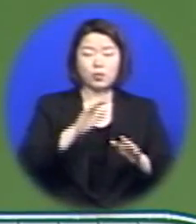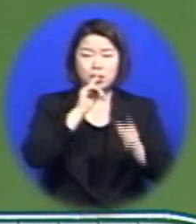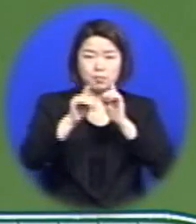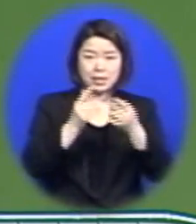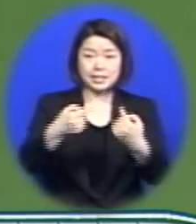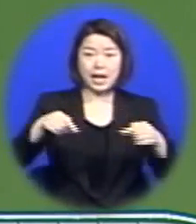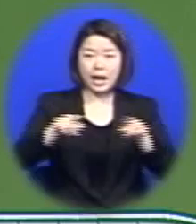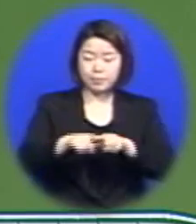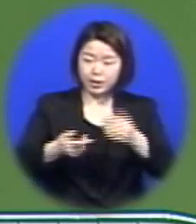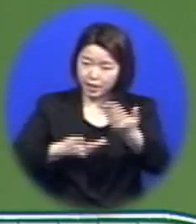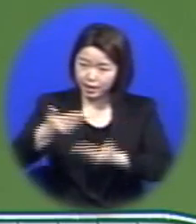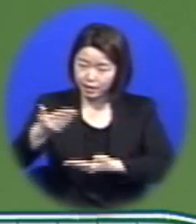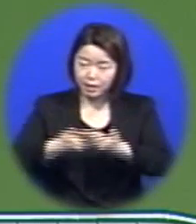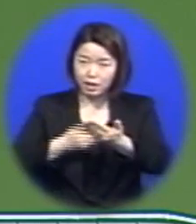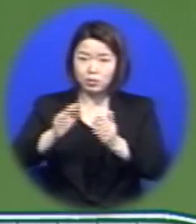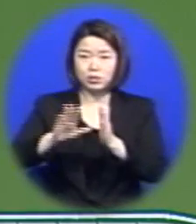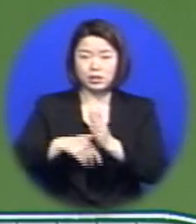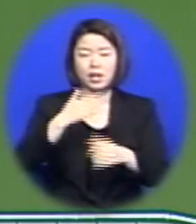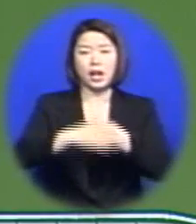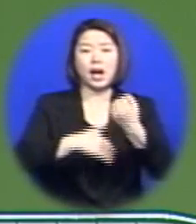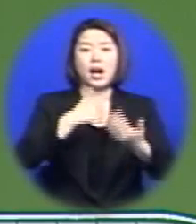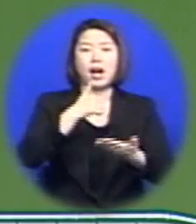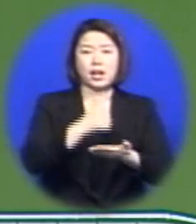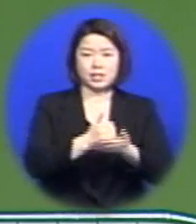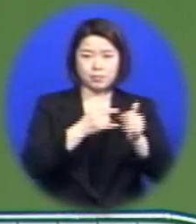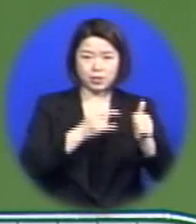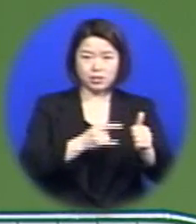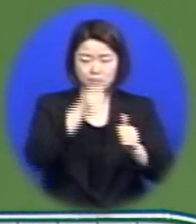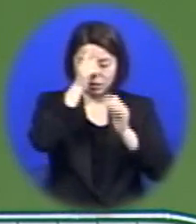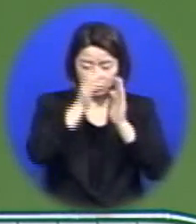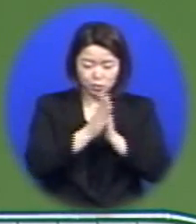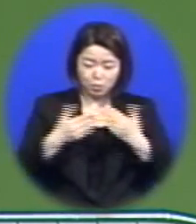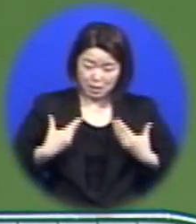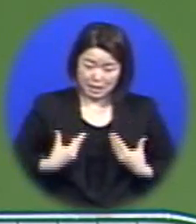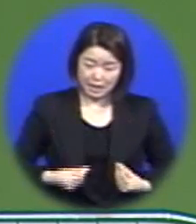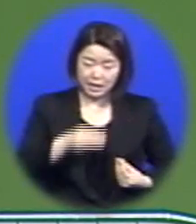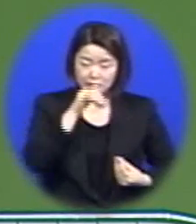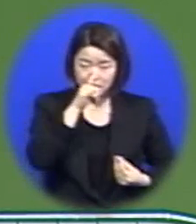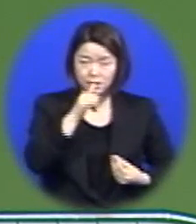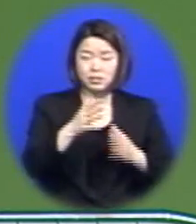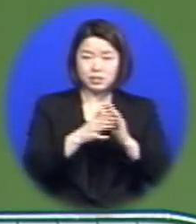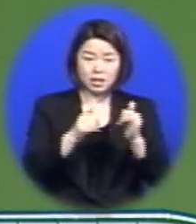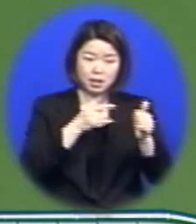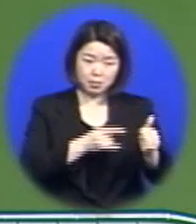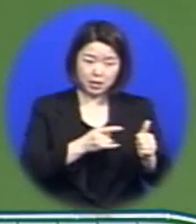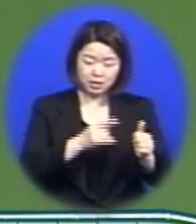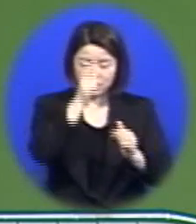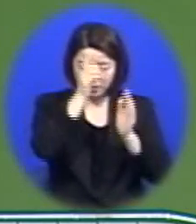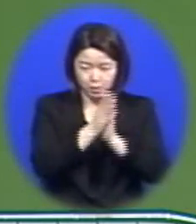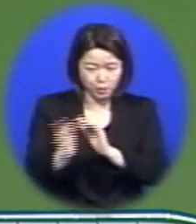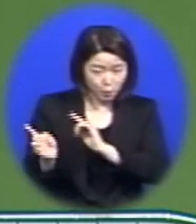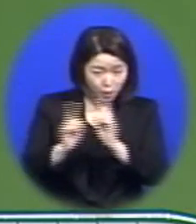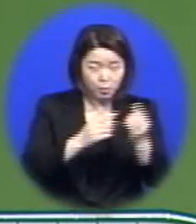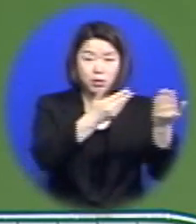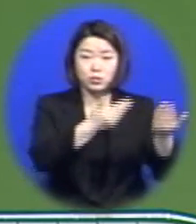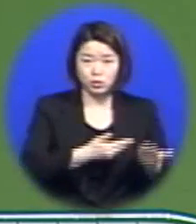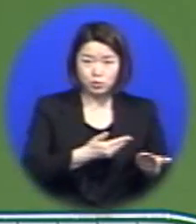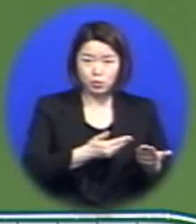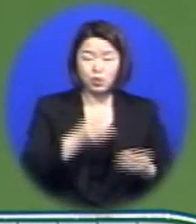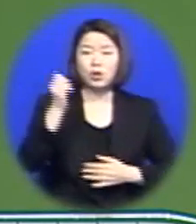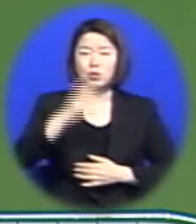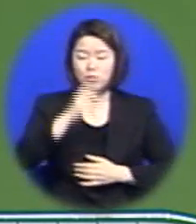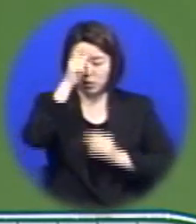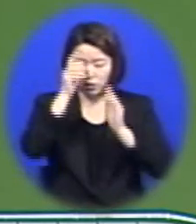같이 나누면서 하나님께서 절 있는 사람에 기도의 회복을 주시고 기도를 갈망하는들에게